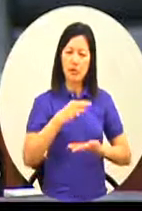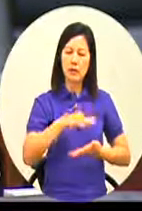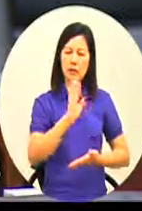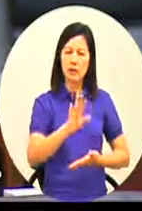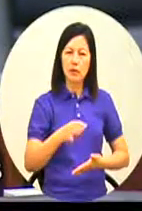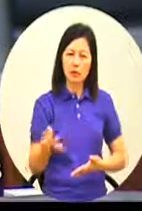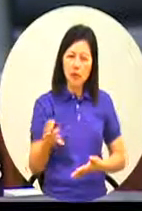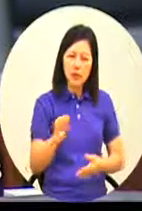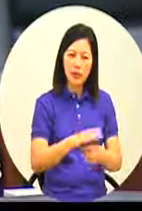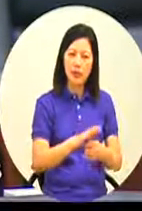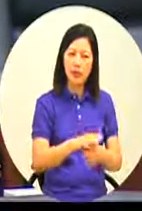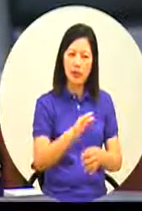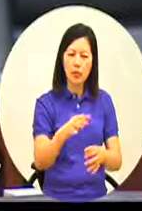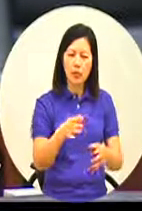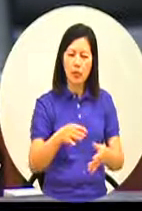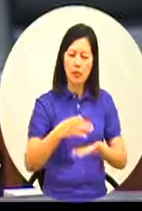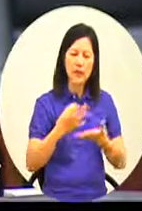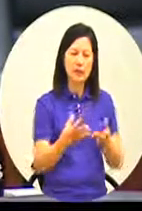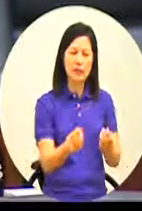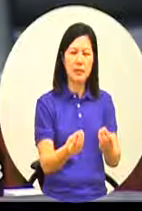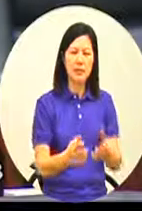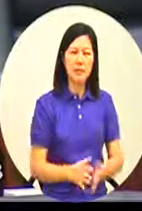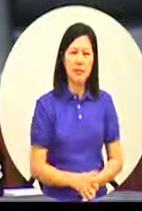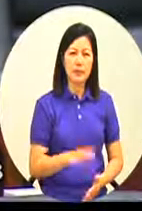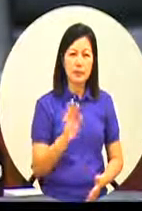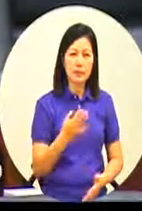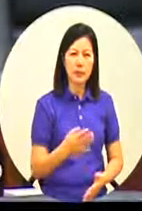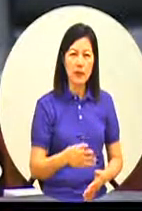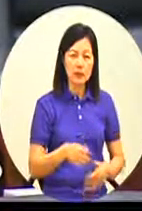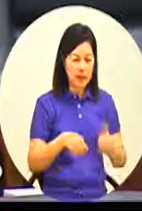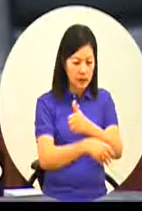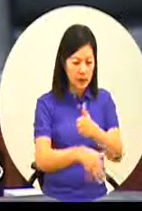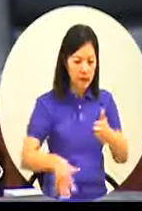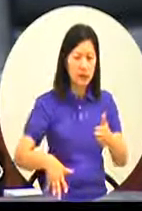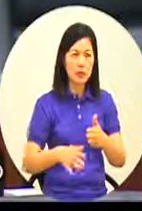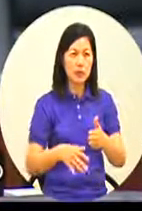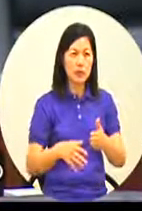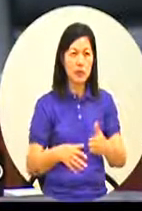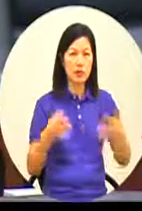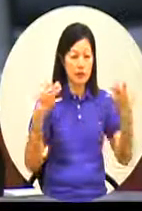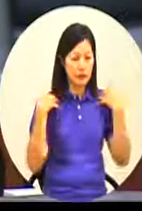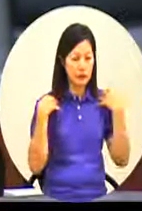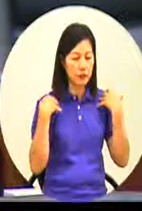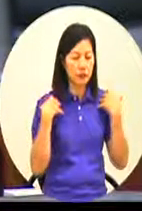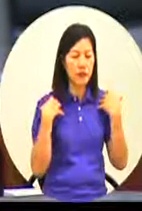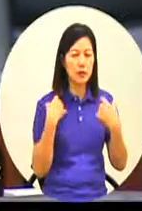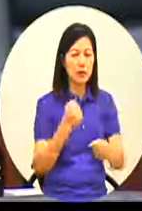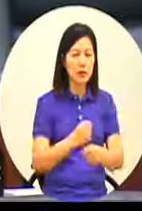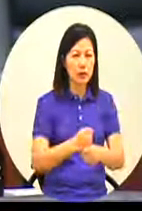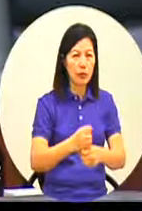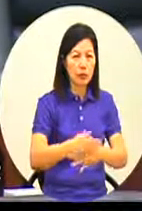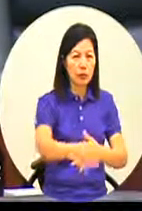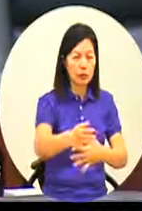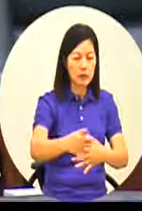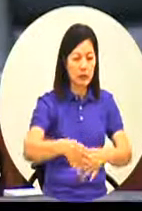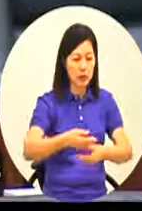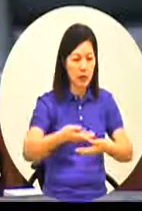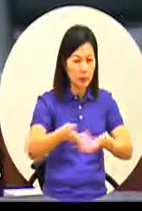经找出来，也开始在做影像监视系统的装修统包的工程，上个月发包了嘛，那预计这